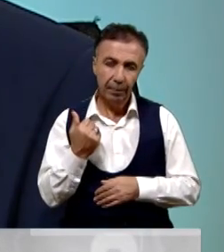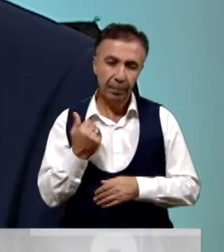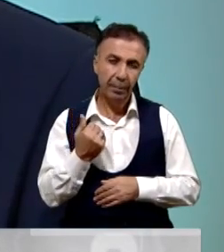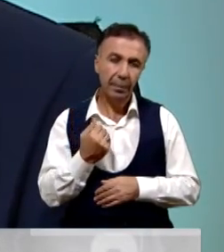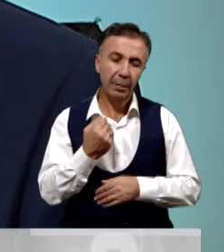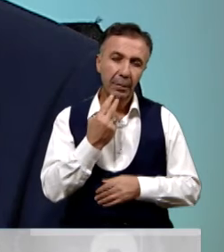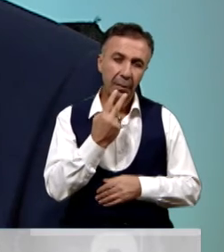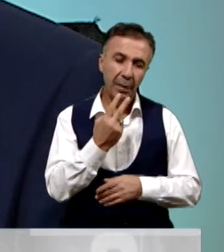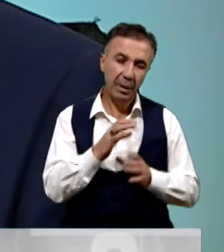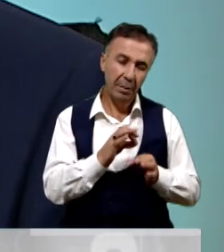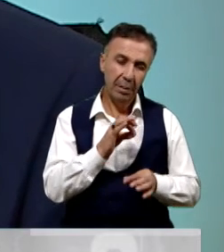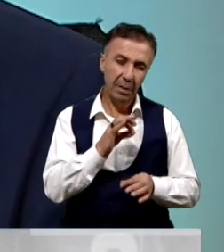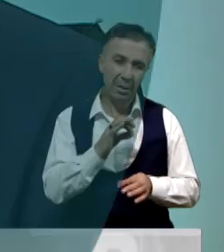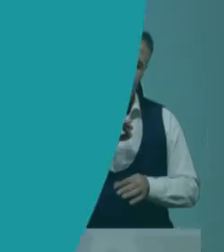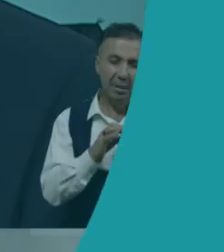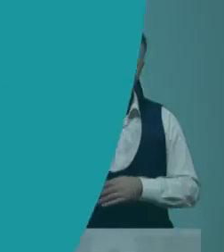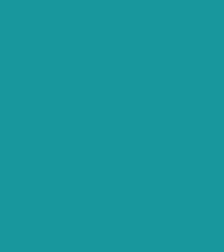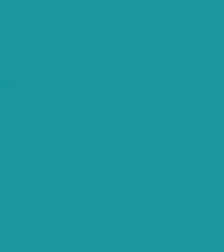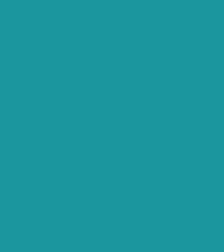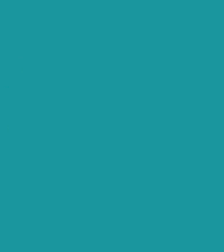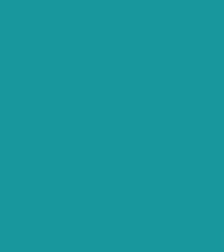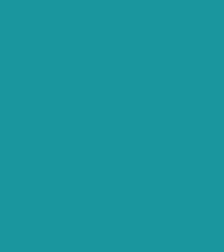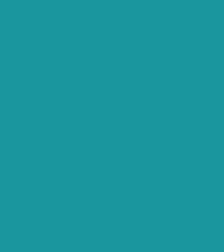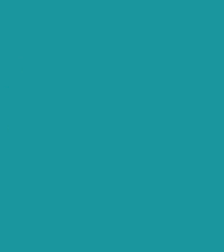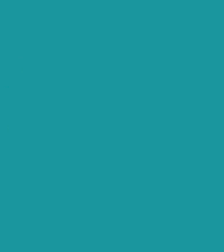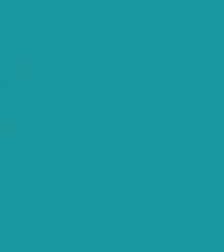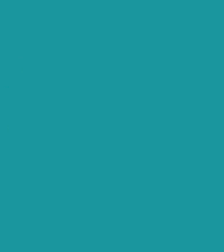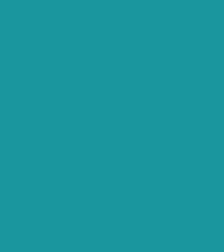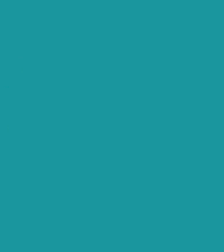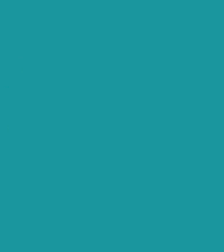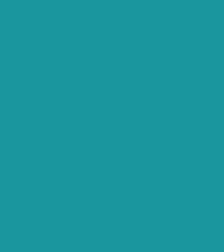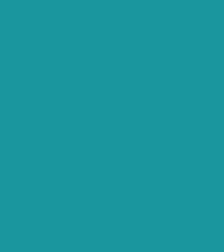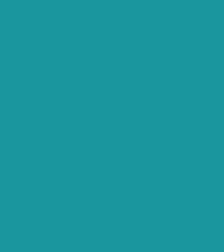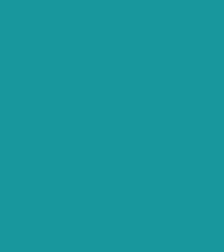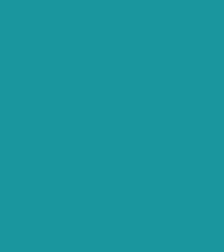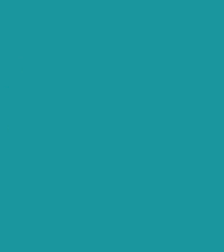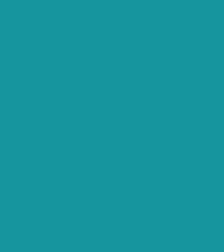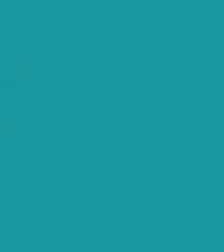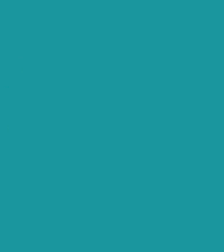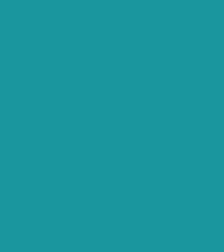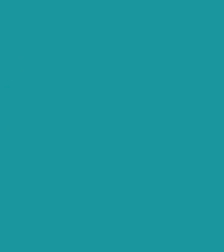bir kişinin bir anlamı yok Teşekkür ederiz hocam Allah razı olsun